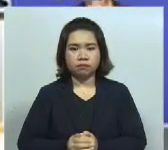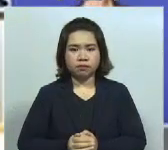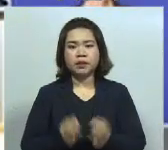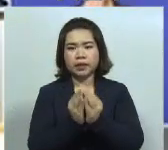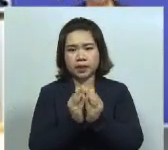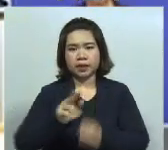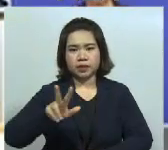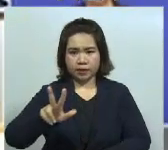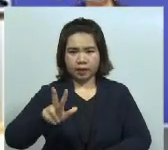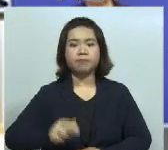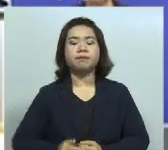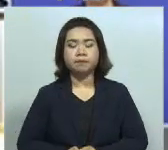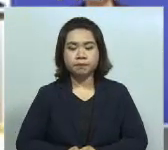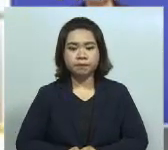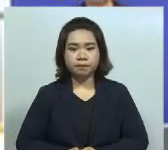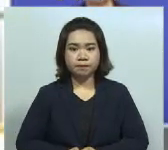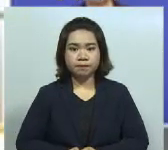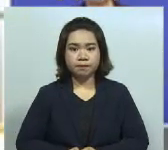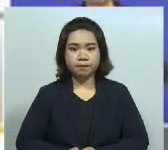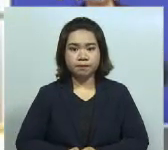สามคะแนนครับ